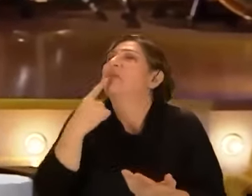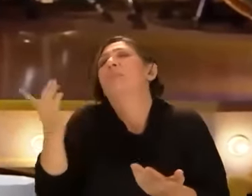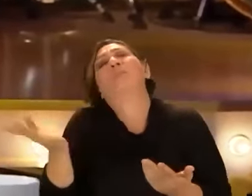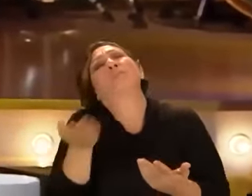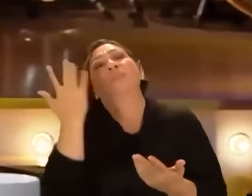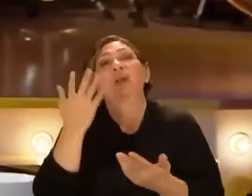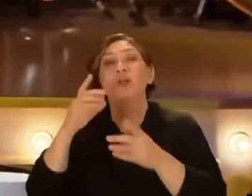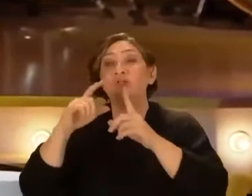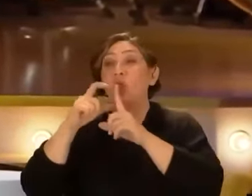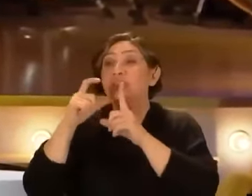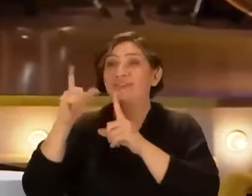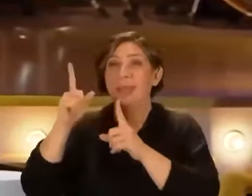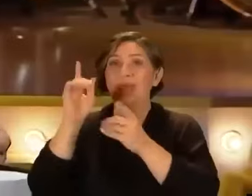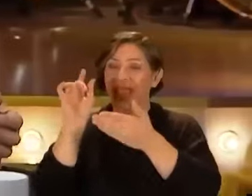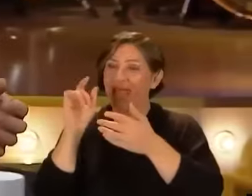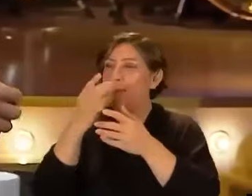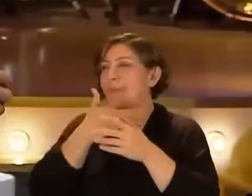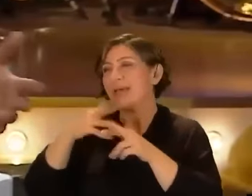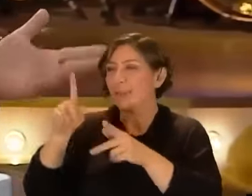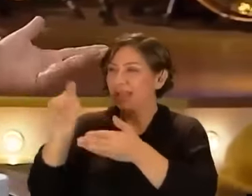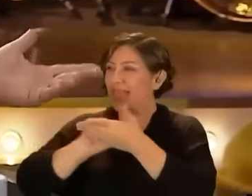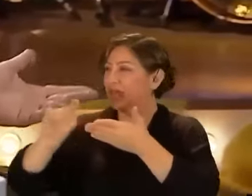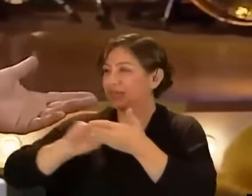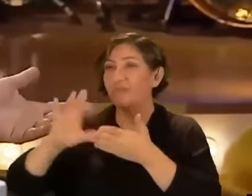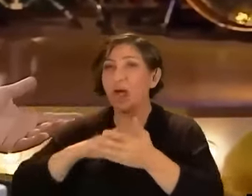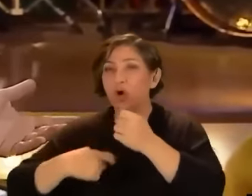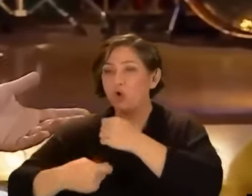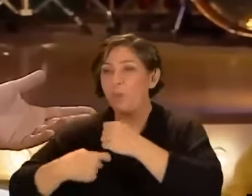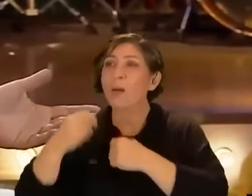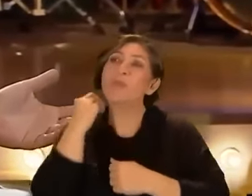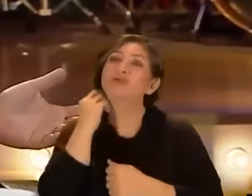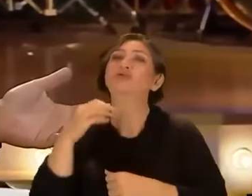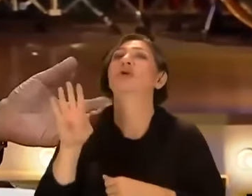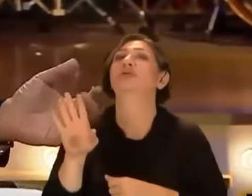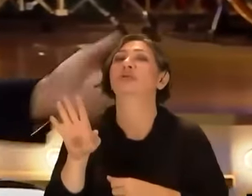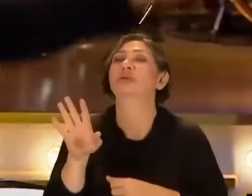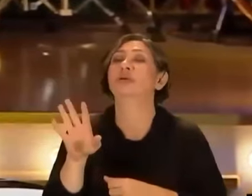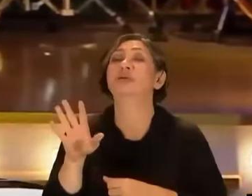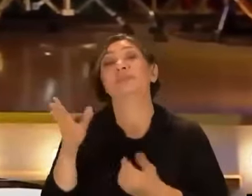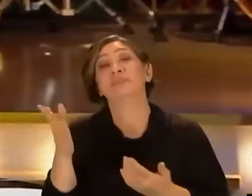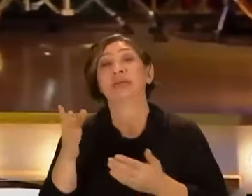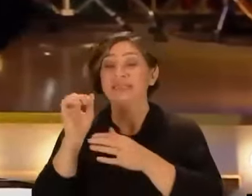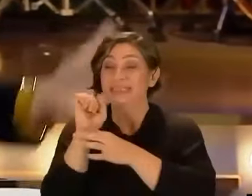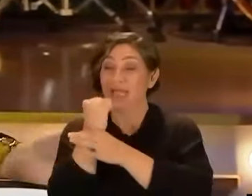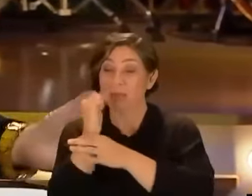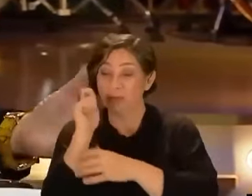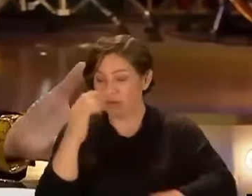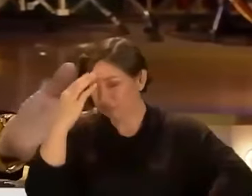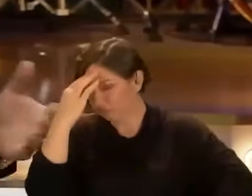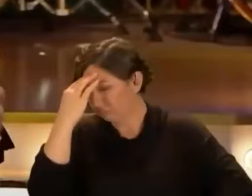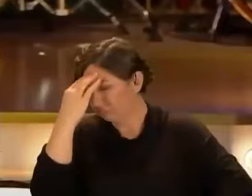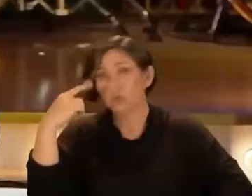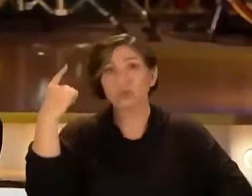mesela Dostoyevski ayarında bir yazar vardı ve kumar borcu yoktu. Ve sanat mı yapacağım falan